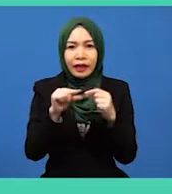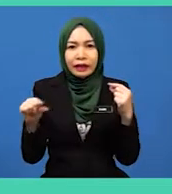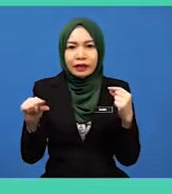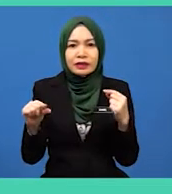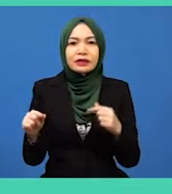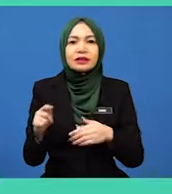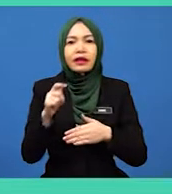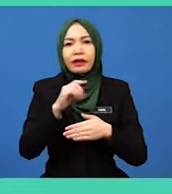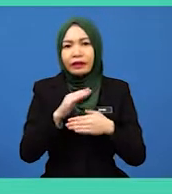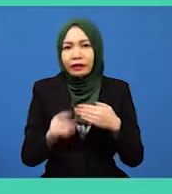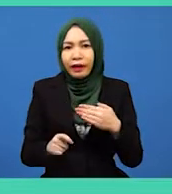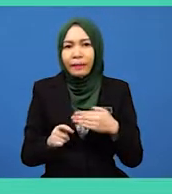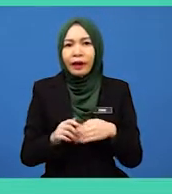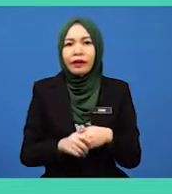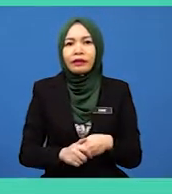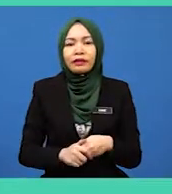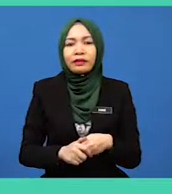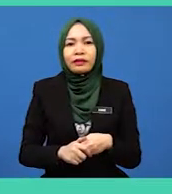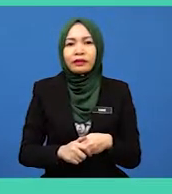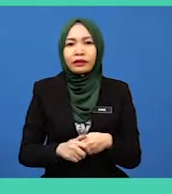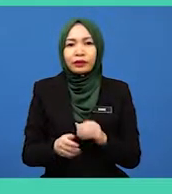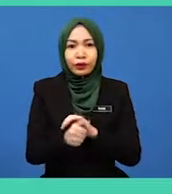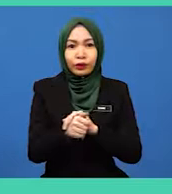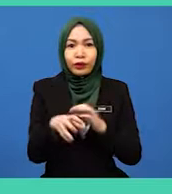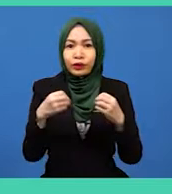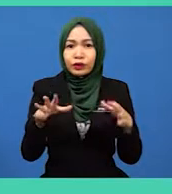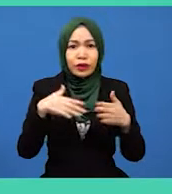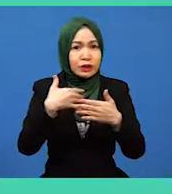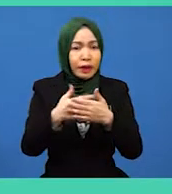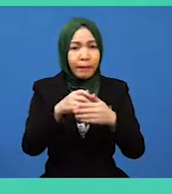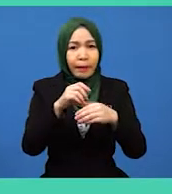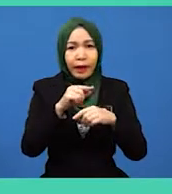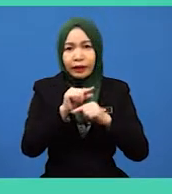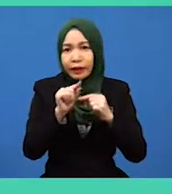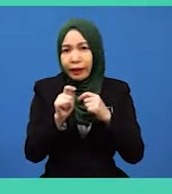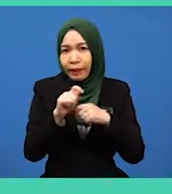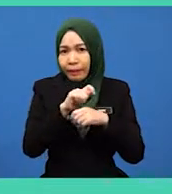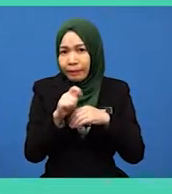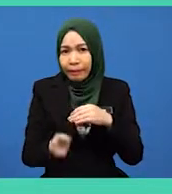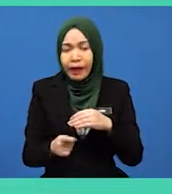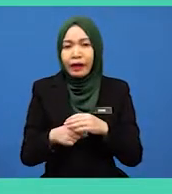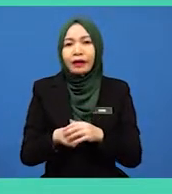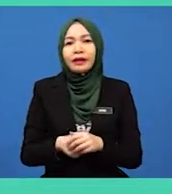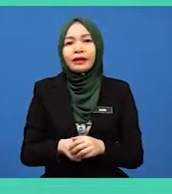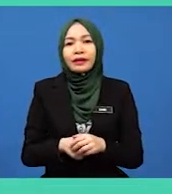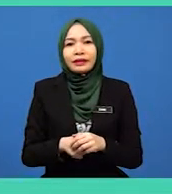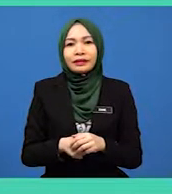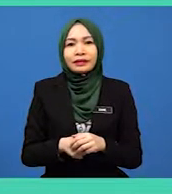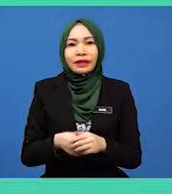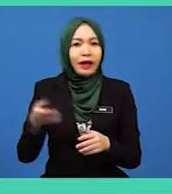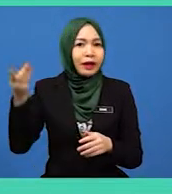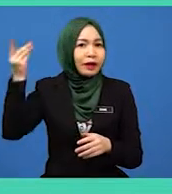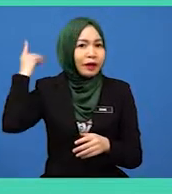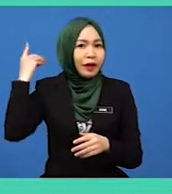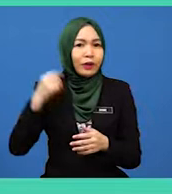Kura-kura telah berjaya sampai di garisan penamat terlebih dahulu. Arnab telah